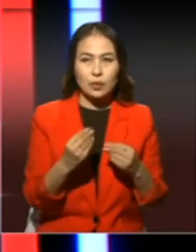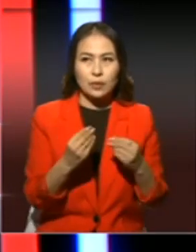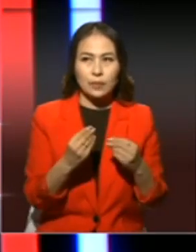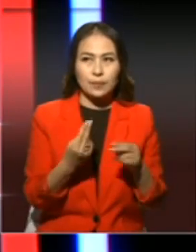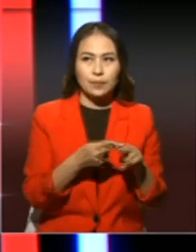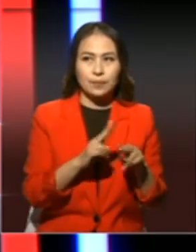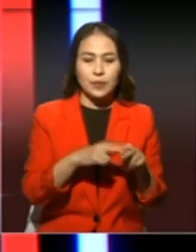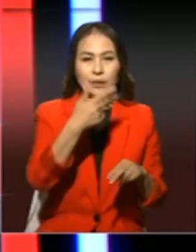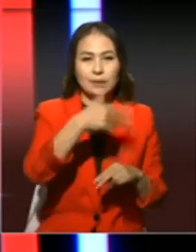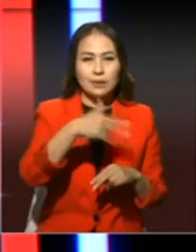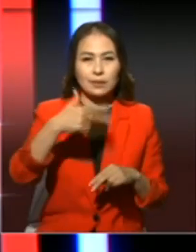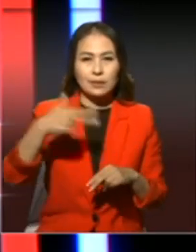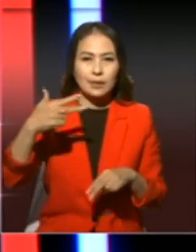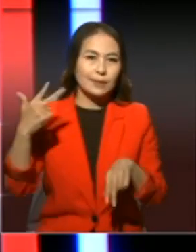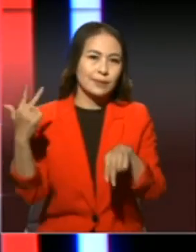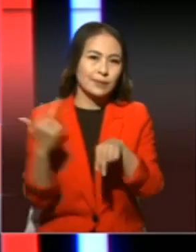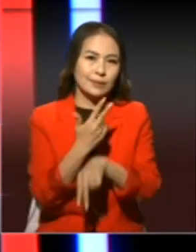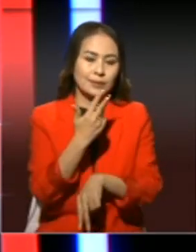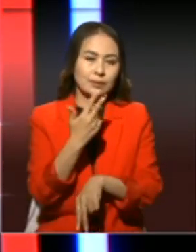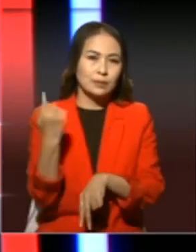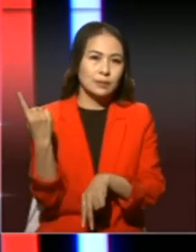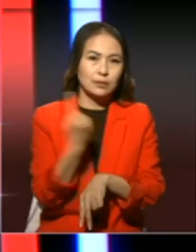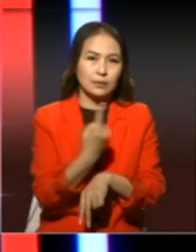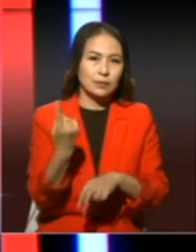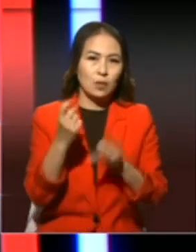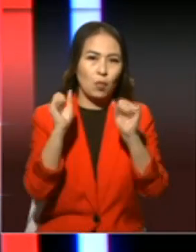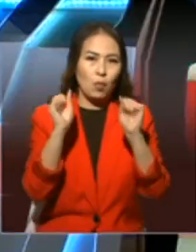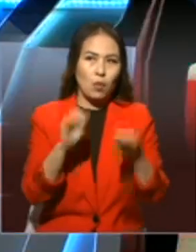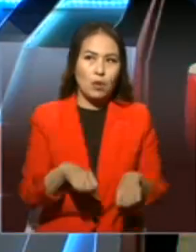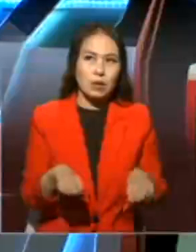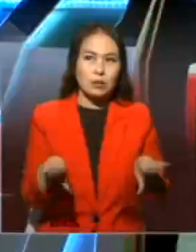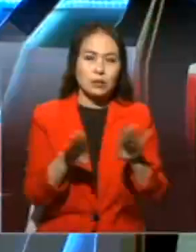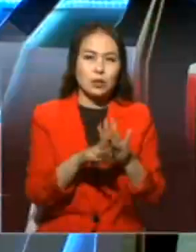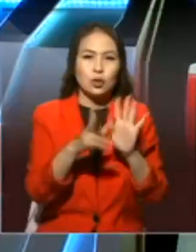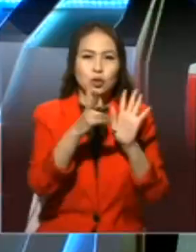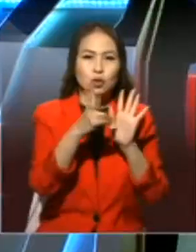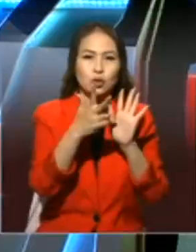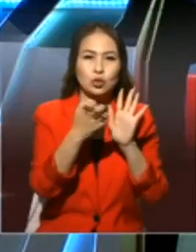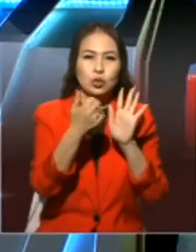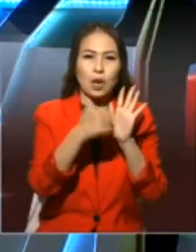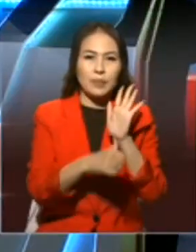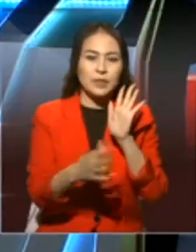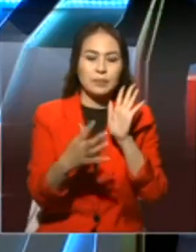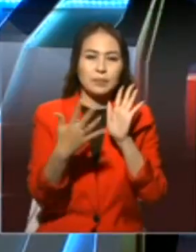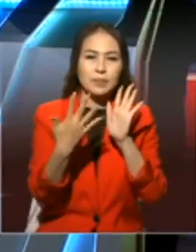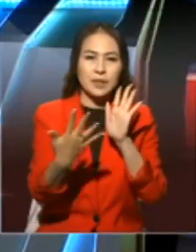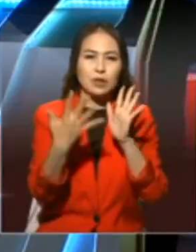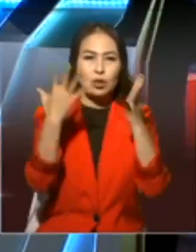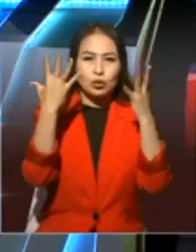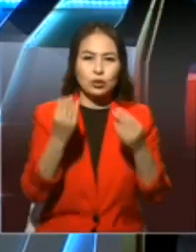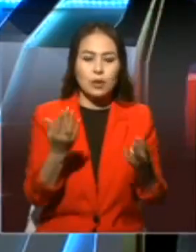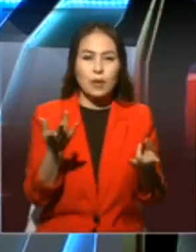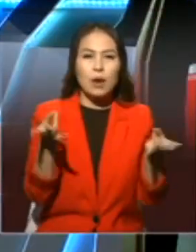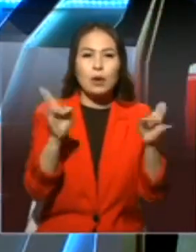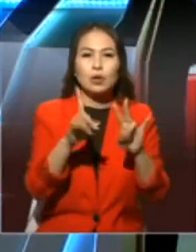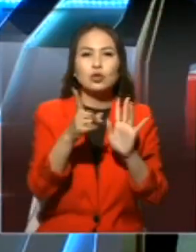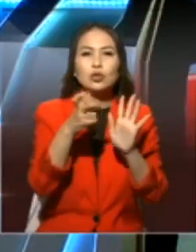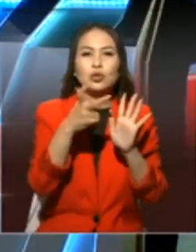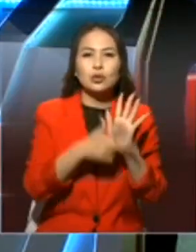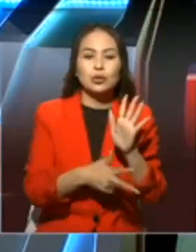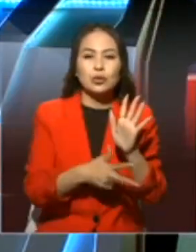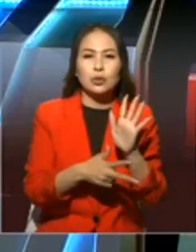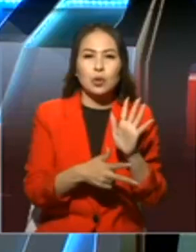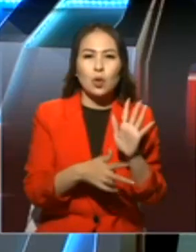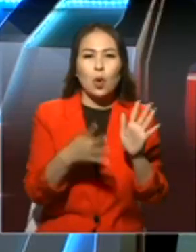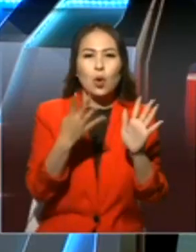жиынтығы 30-30 күннен 3 рет келе алады, иә? 180 күн дұрыс. Ал одан кейін 365 күн бар ғой бізде бір жылда. Одан кейінгі 180 күнде ше 90